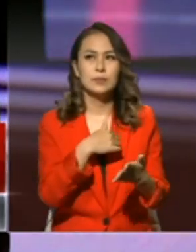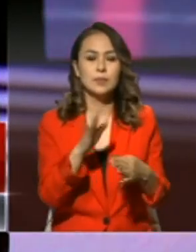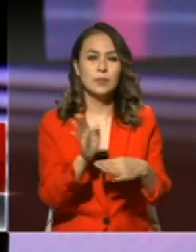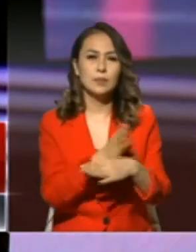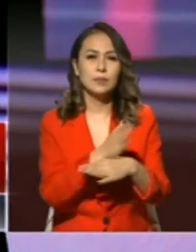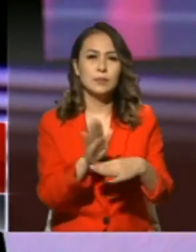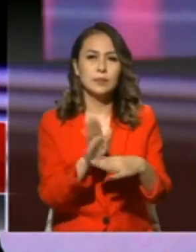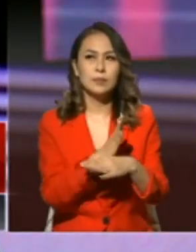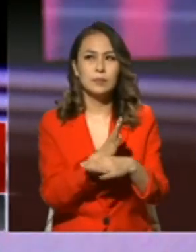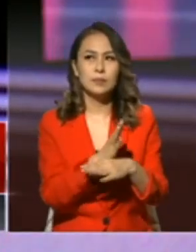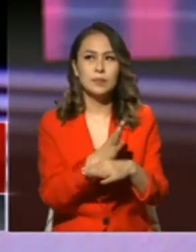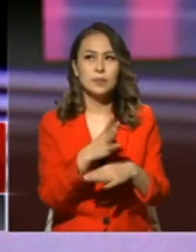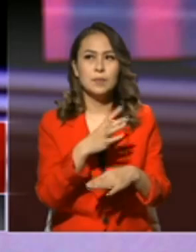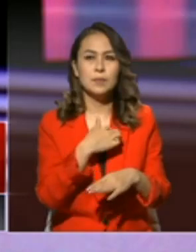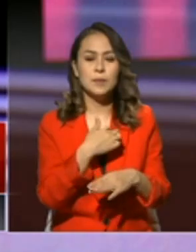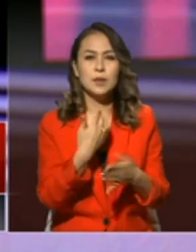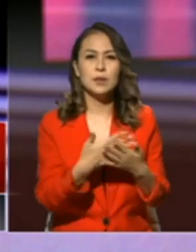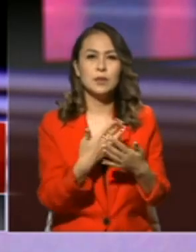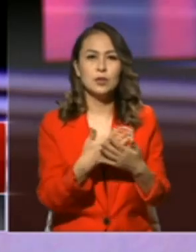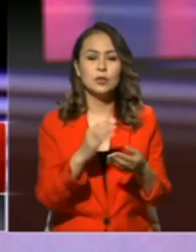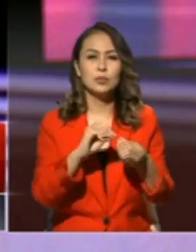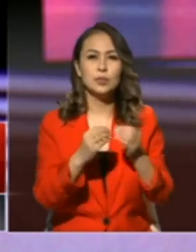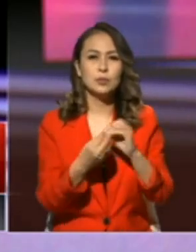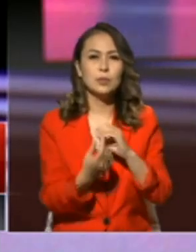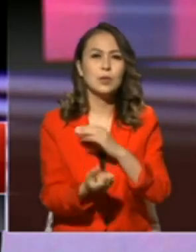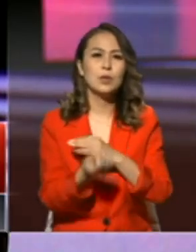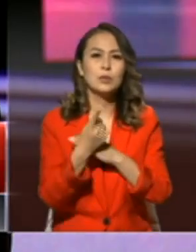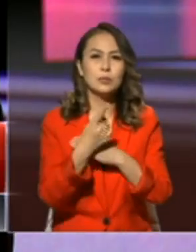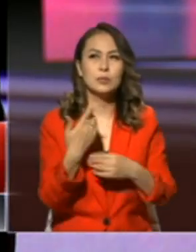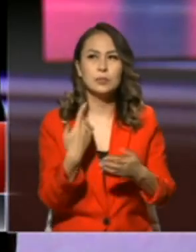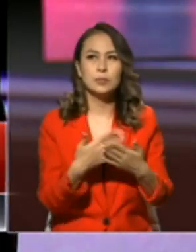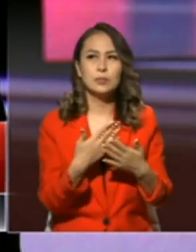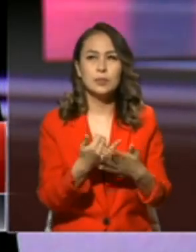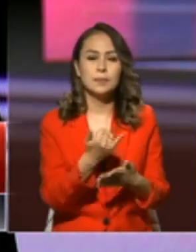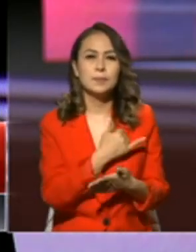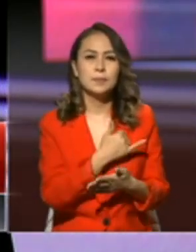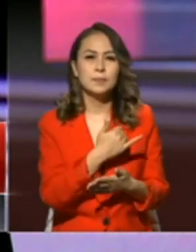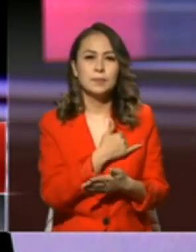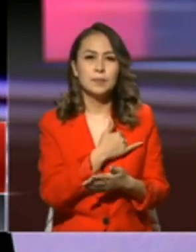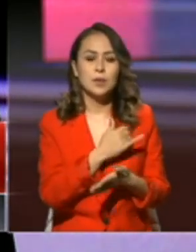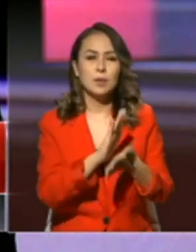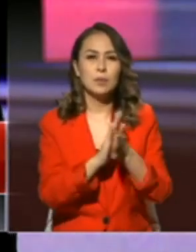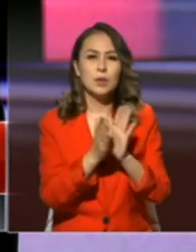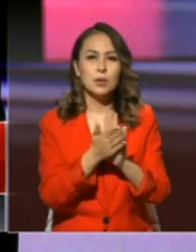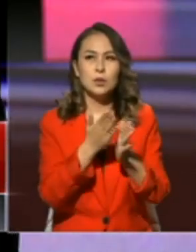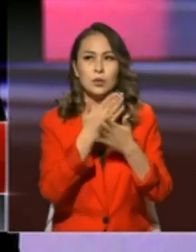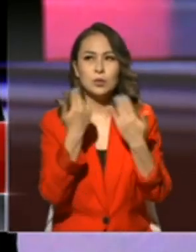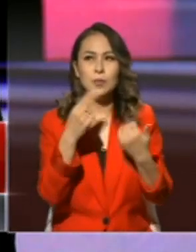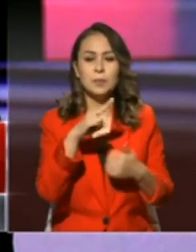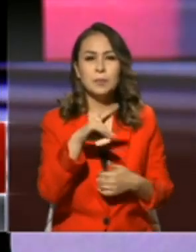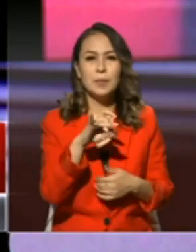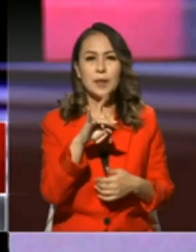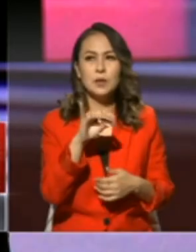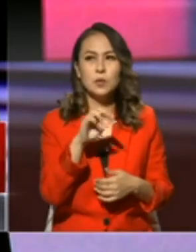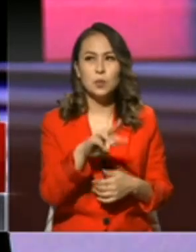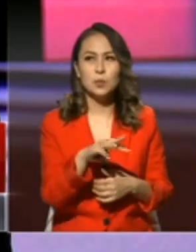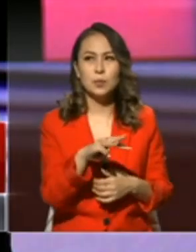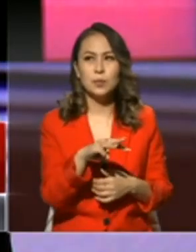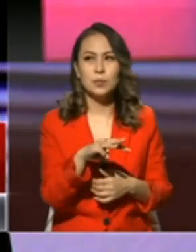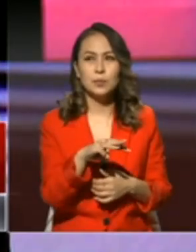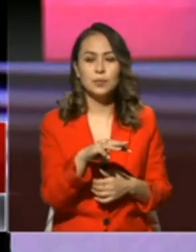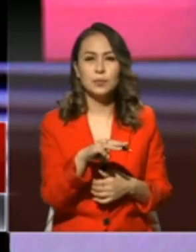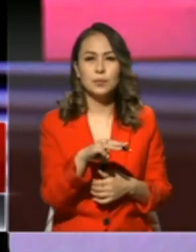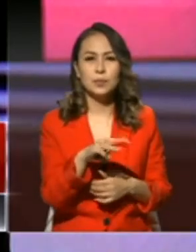бөлек, яғни бізде не үшін қазір проблема отыр, мәйіттерде, потому что бізде призм келісімі деген жоқ қой. Ол призм келісімі сіз дегенмен ол,